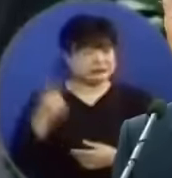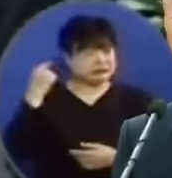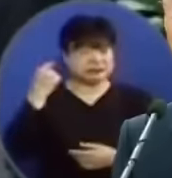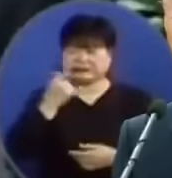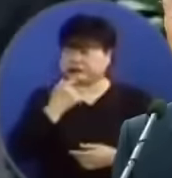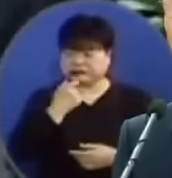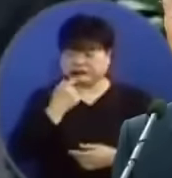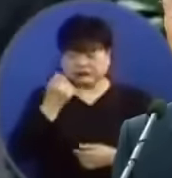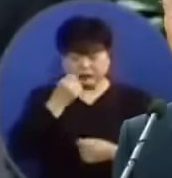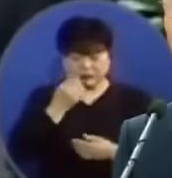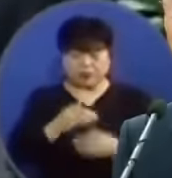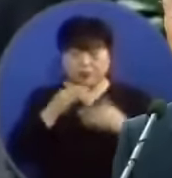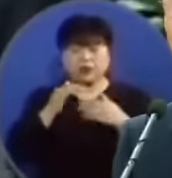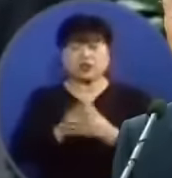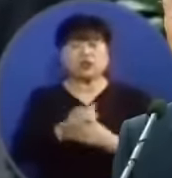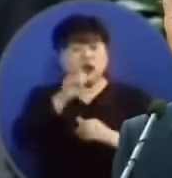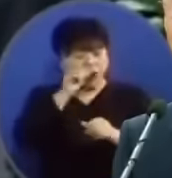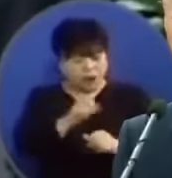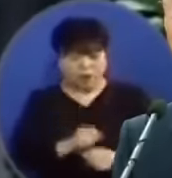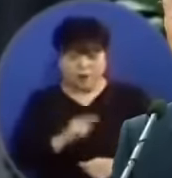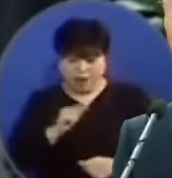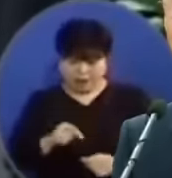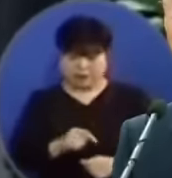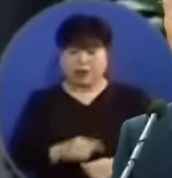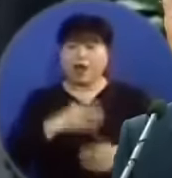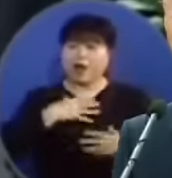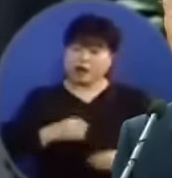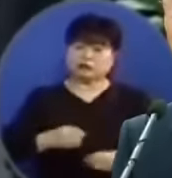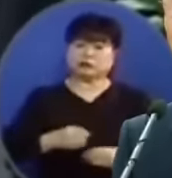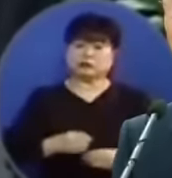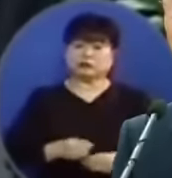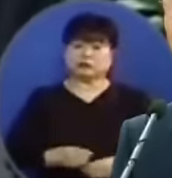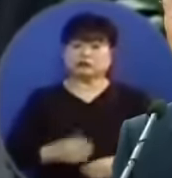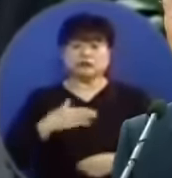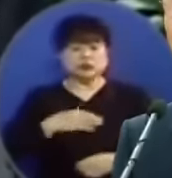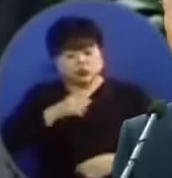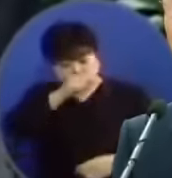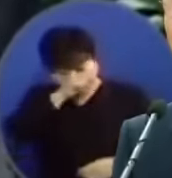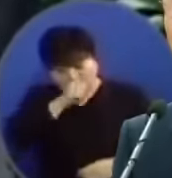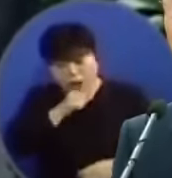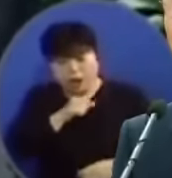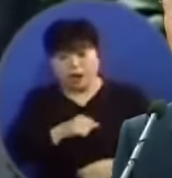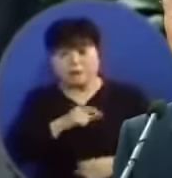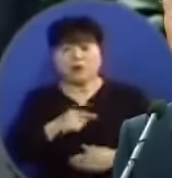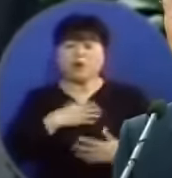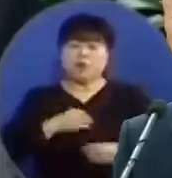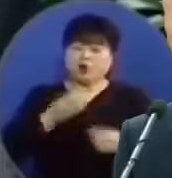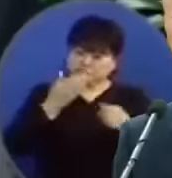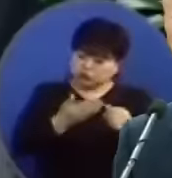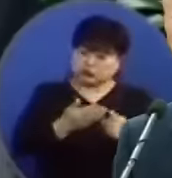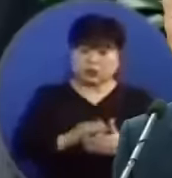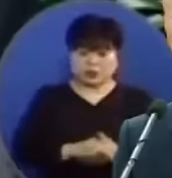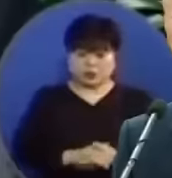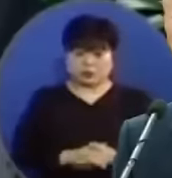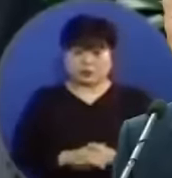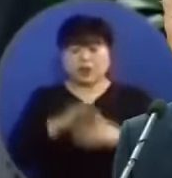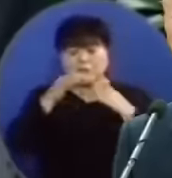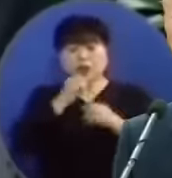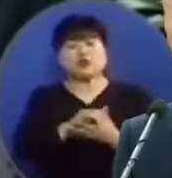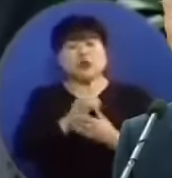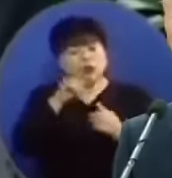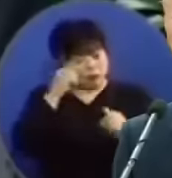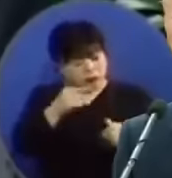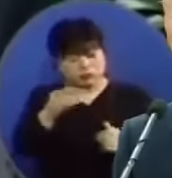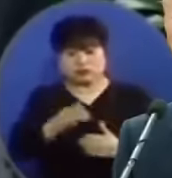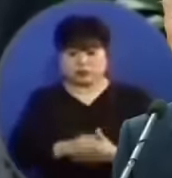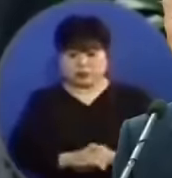성령 받고 방언으로 기도하라. 이것이 너희 안식이요 이것이 너희 상쾌함이다. 마음이 평안하지 않을 때 방언 기도하라.